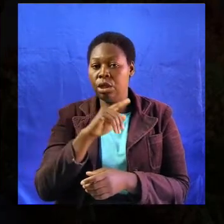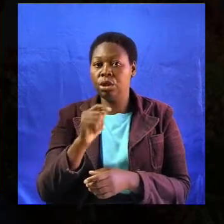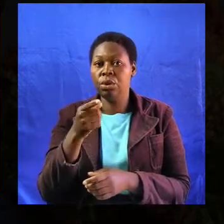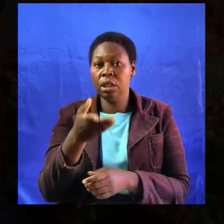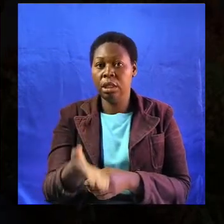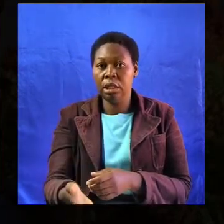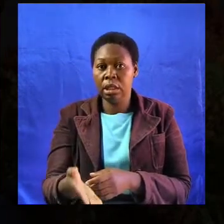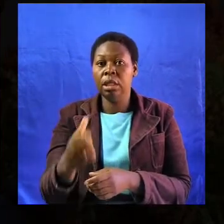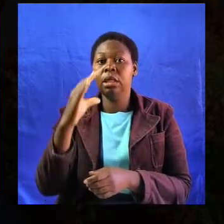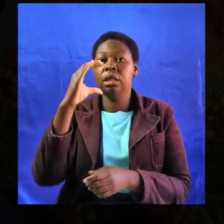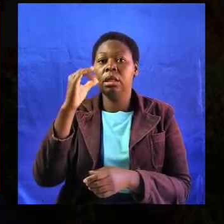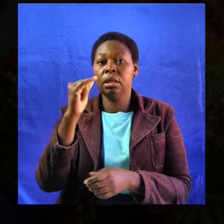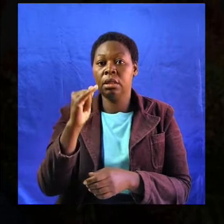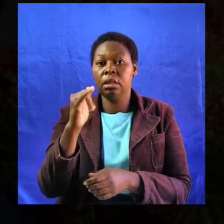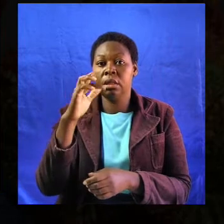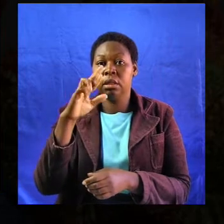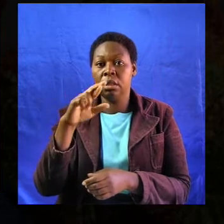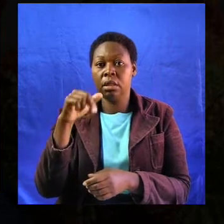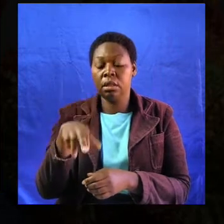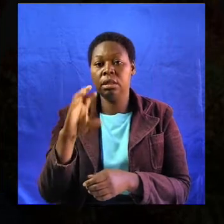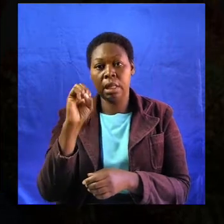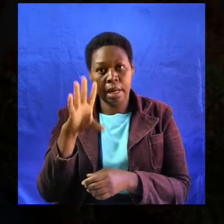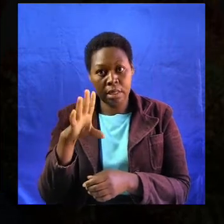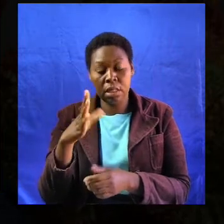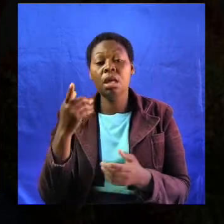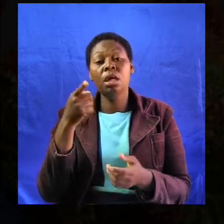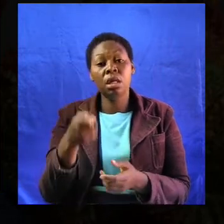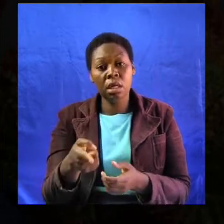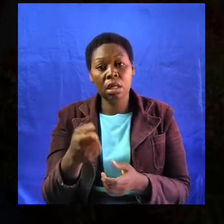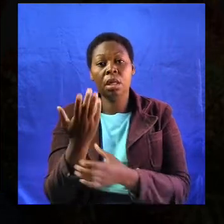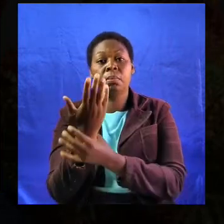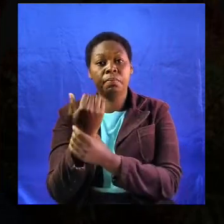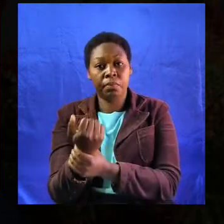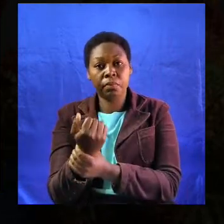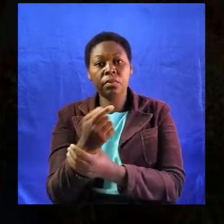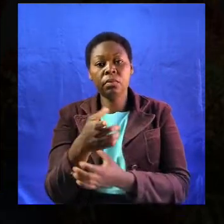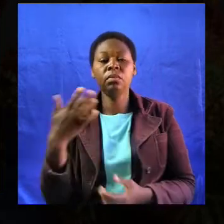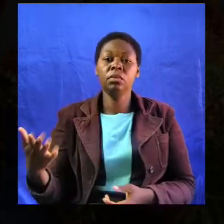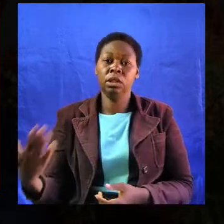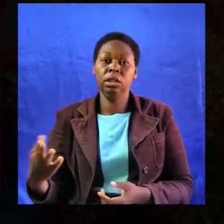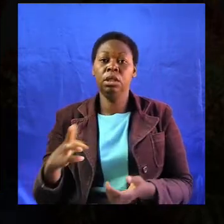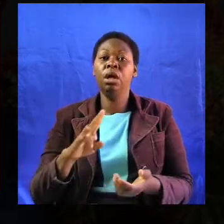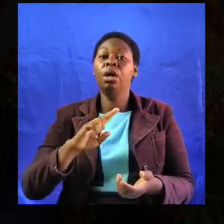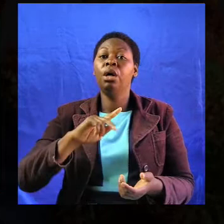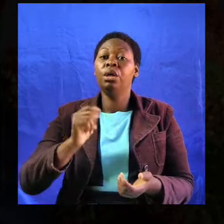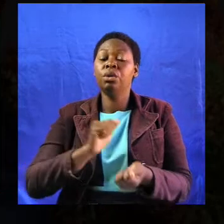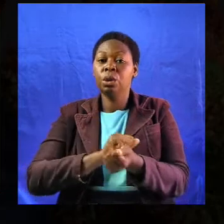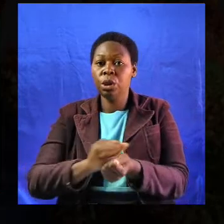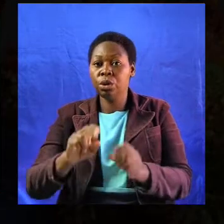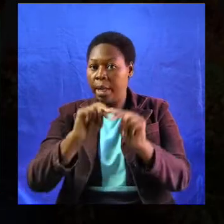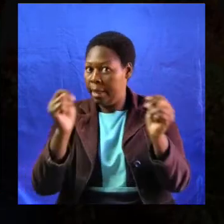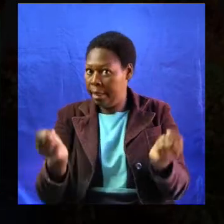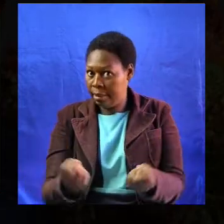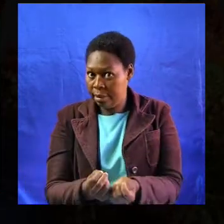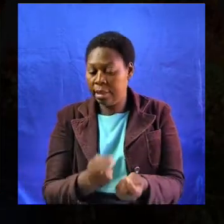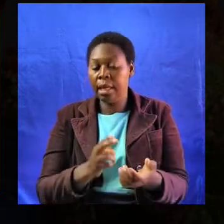kuna Koresh wandakabata ruoko rwake rworudyi kuti ndikunde marudza avanhu pamberi pake